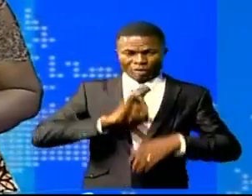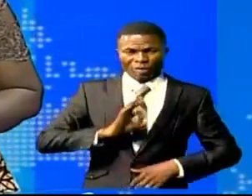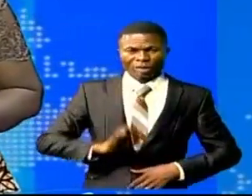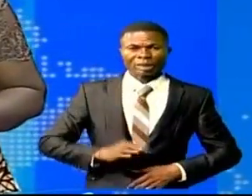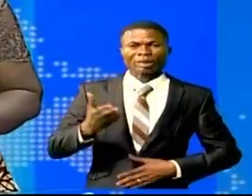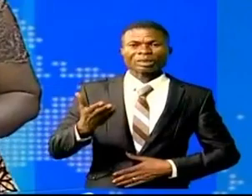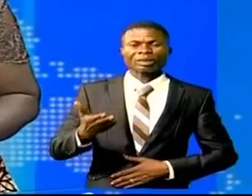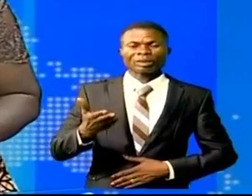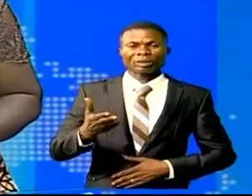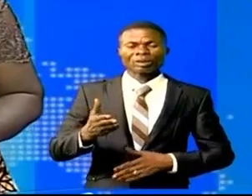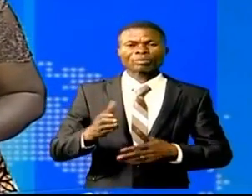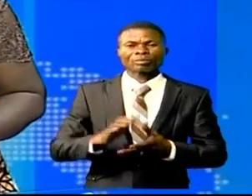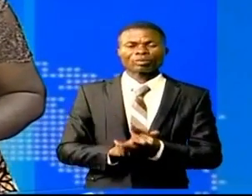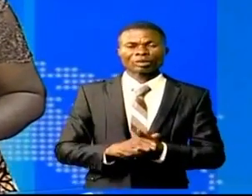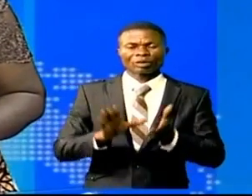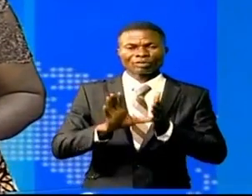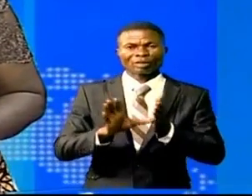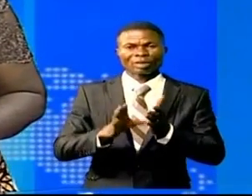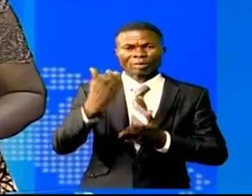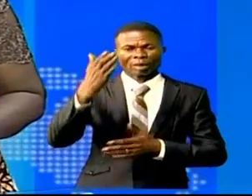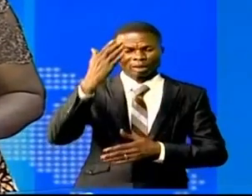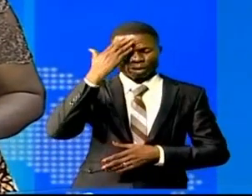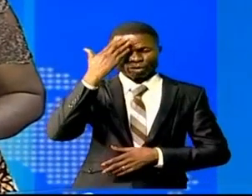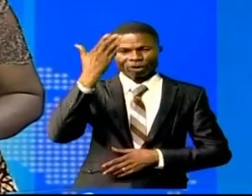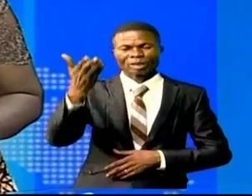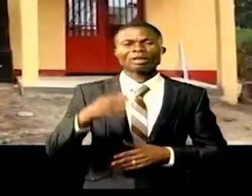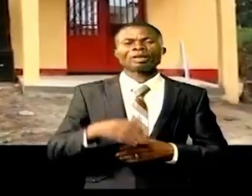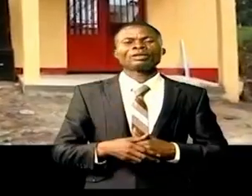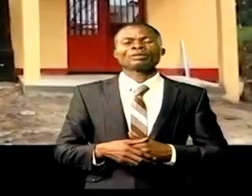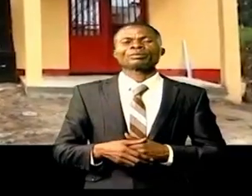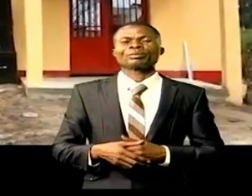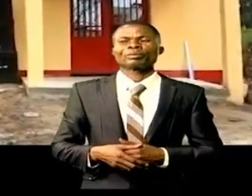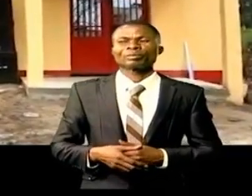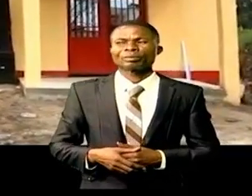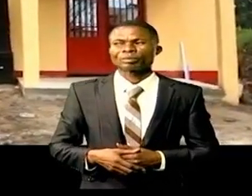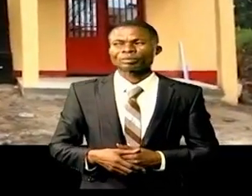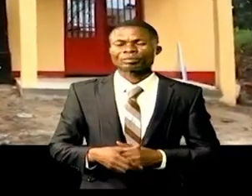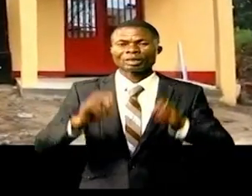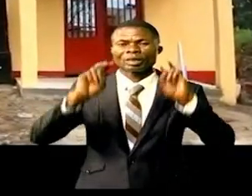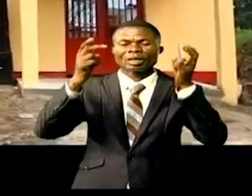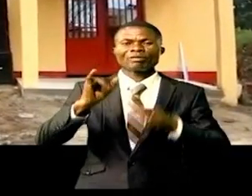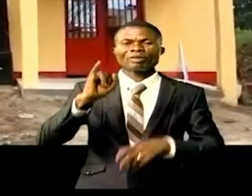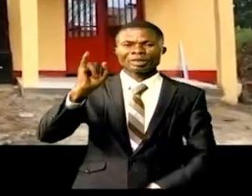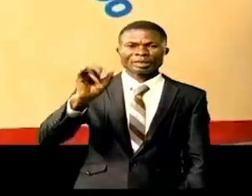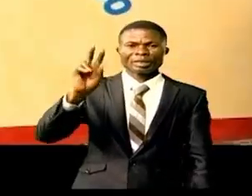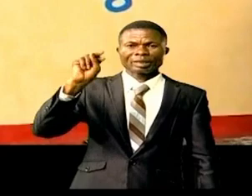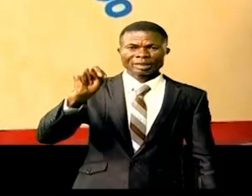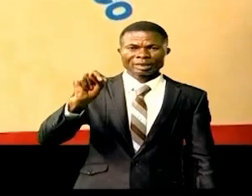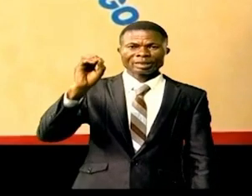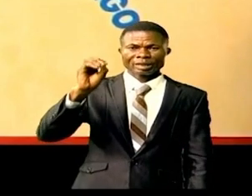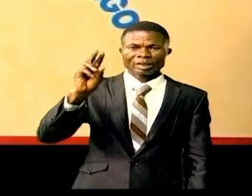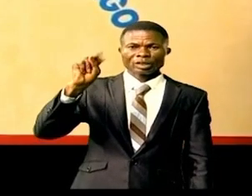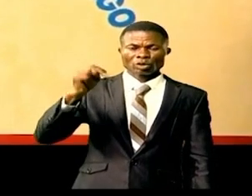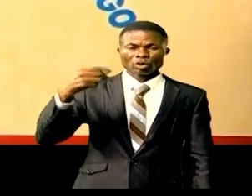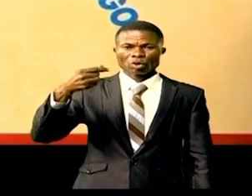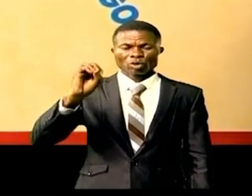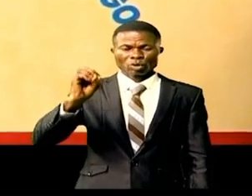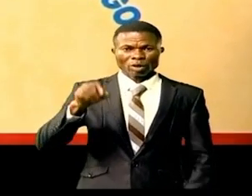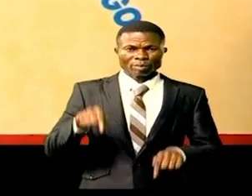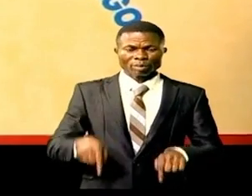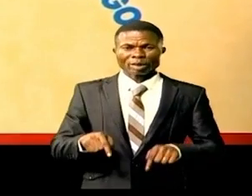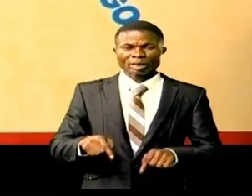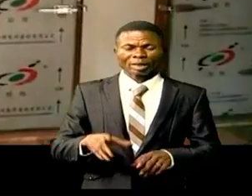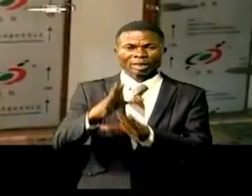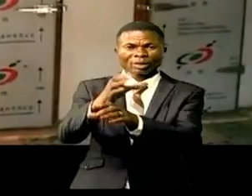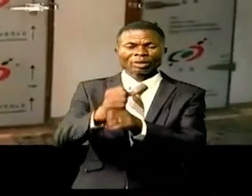Félix-Antoine Tshisekedi. Wilia Tounakov pour d'autres détails. La ville d'Inongo, chef-lieu de la province du Maïndombe, est désormais